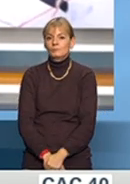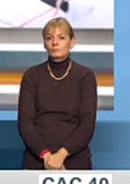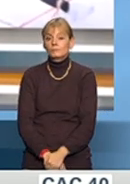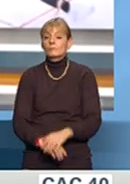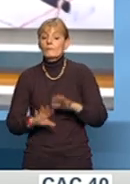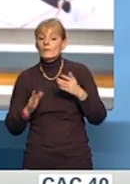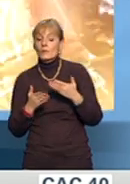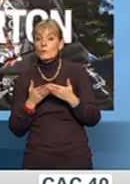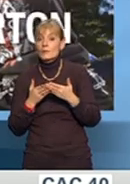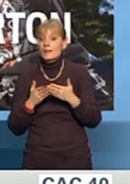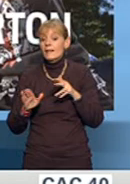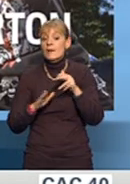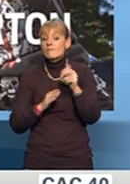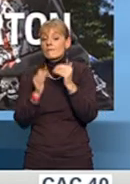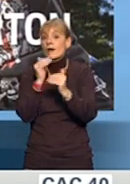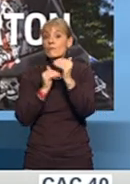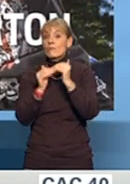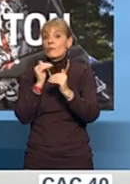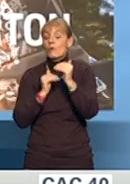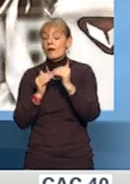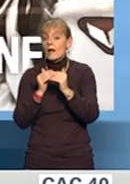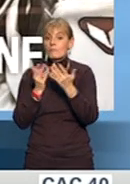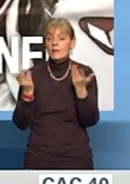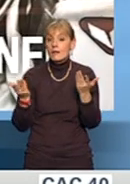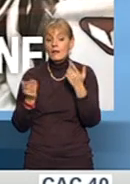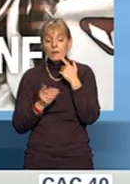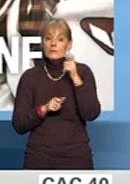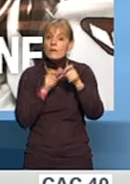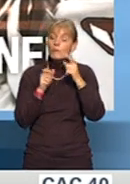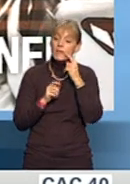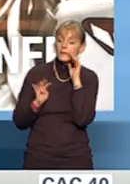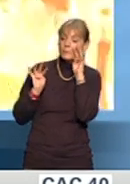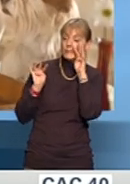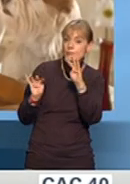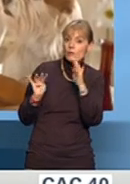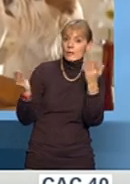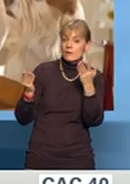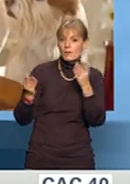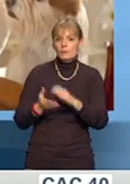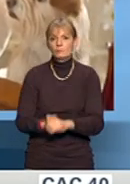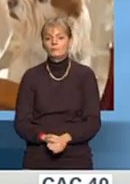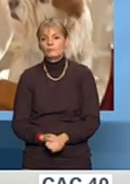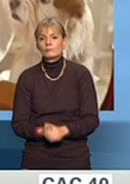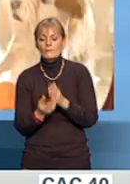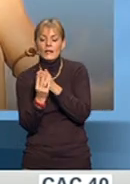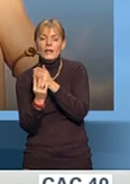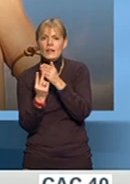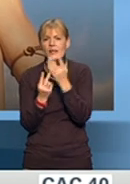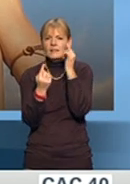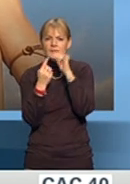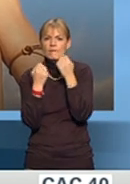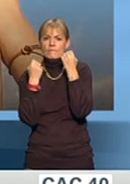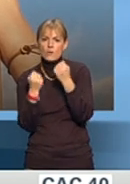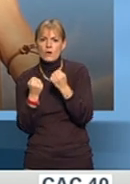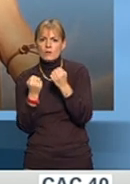Peut-être un mot à la veille des programmes d'RMC Découverte. Qu'est-ce que les téléspectateurs vont pouvoir découvrir sur cette nouvelle chaîne 24? Des thématiques fortes,